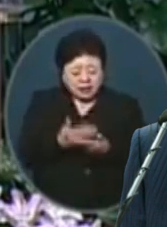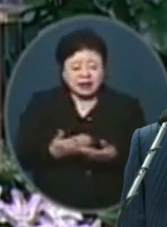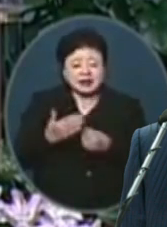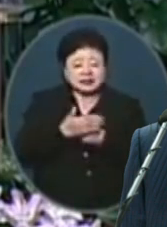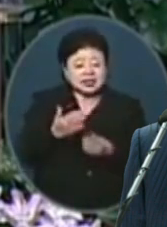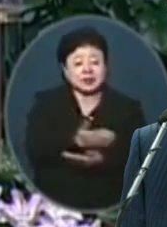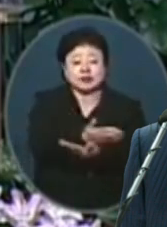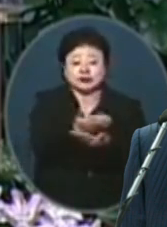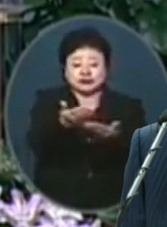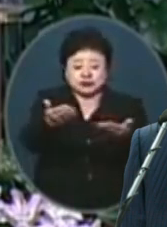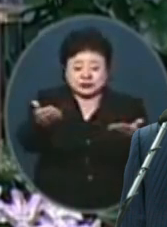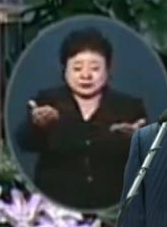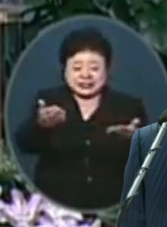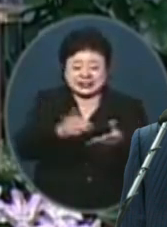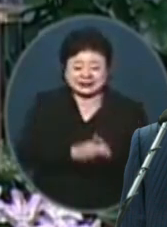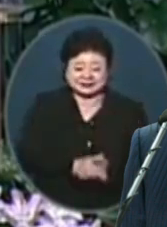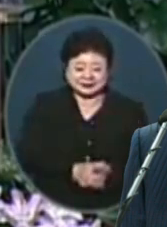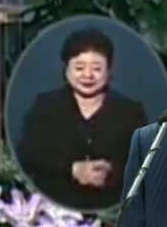베푸신 것입니다.